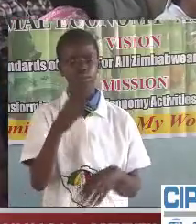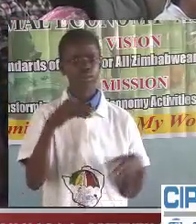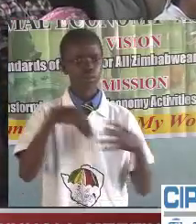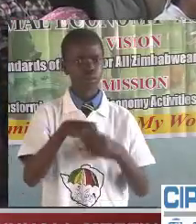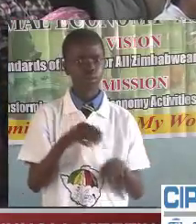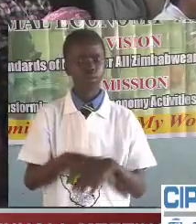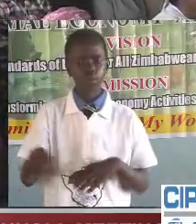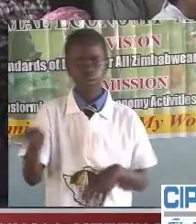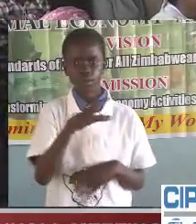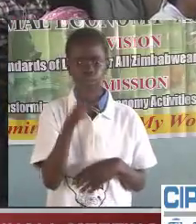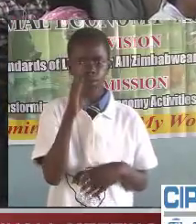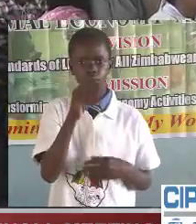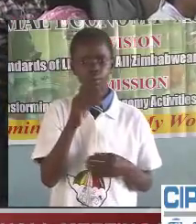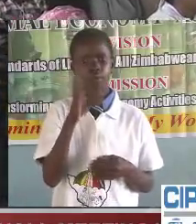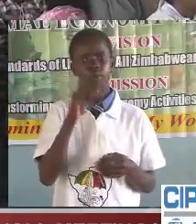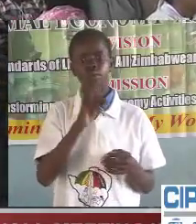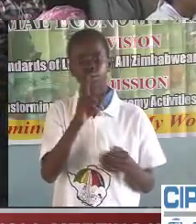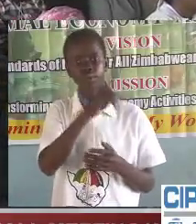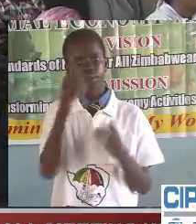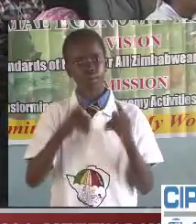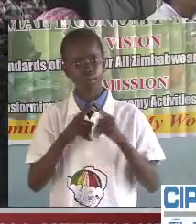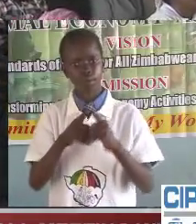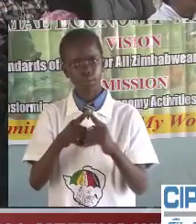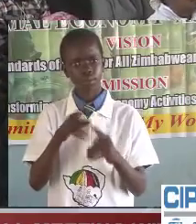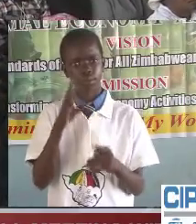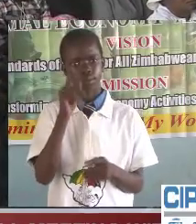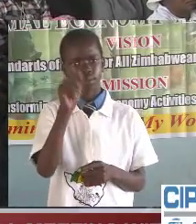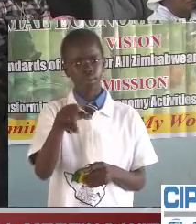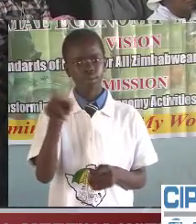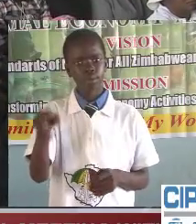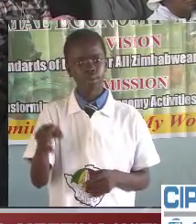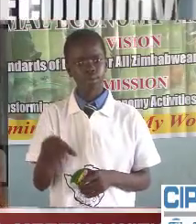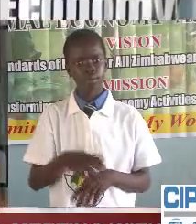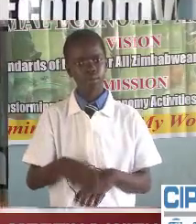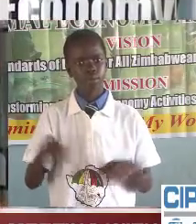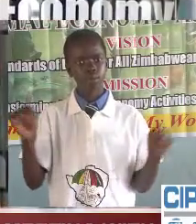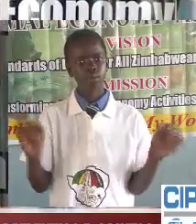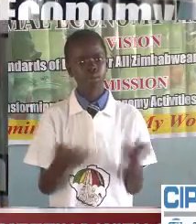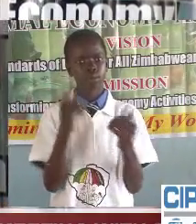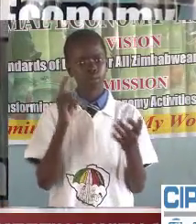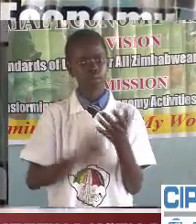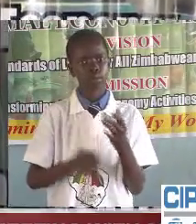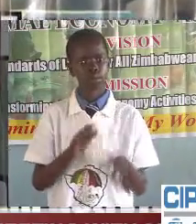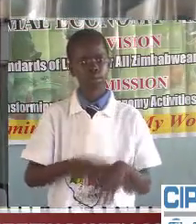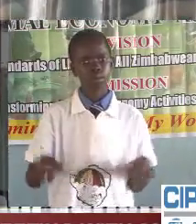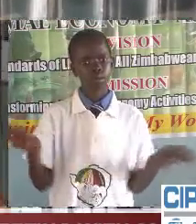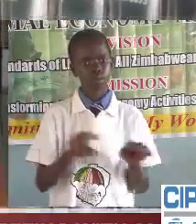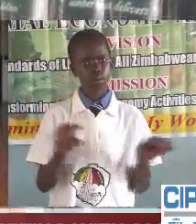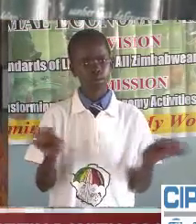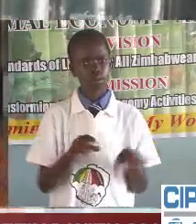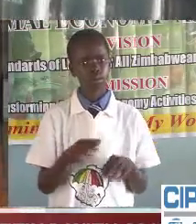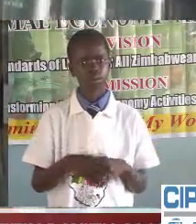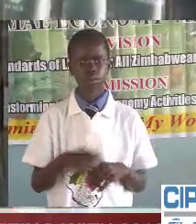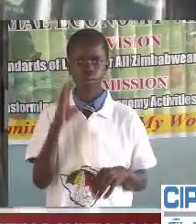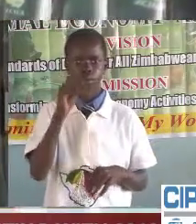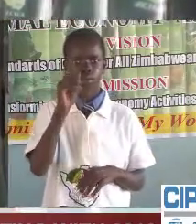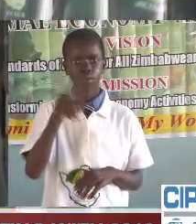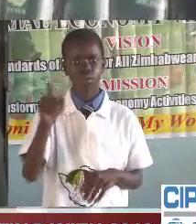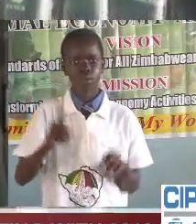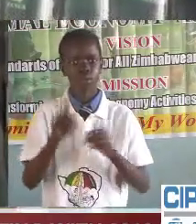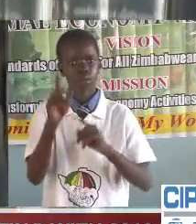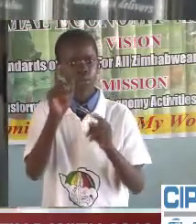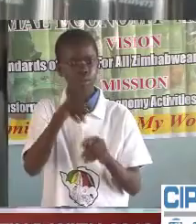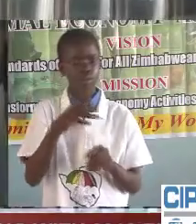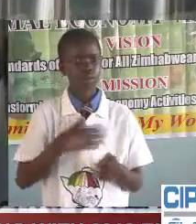anda nekuti zvatiri pano kudai pane vamwe vari kuda kutomhanyira kumabasa saka ndinoda kuti pari